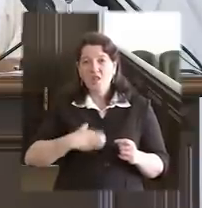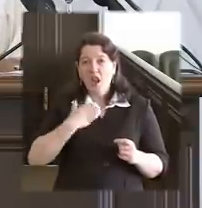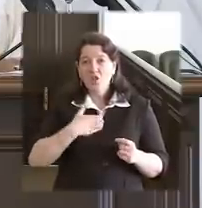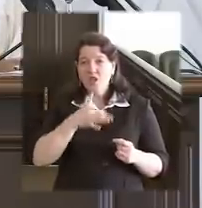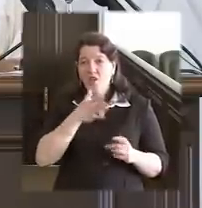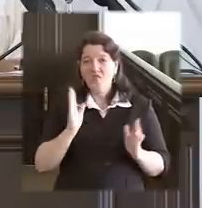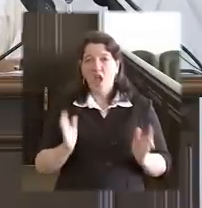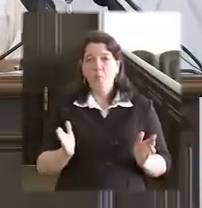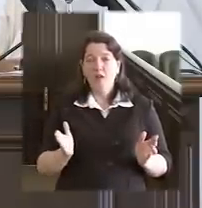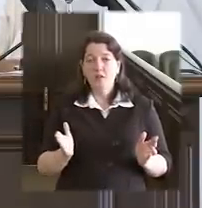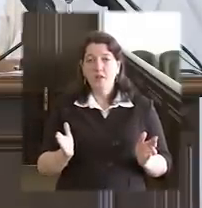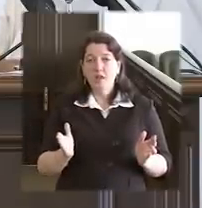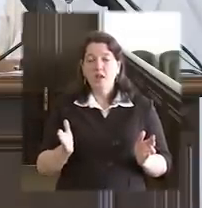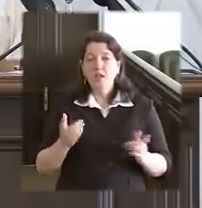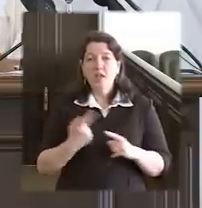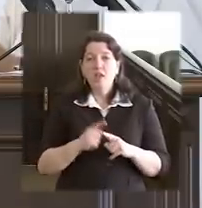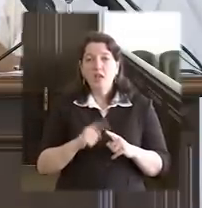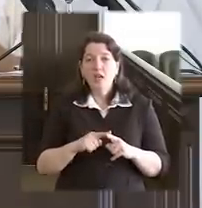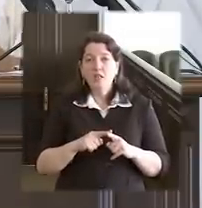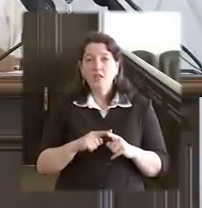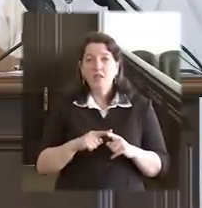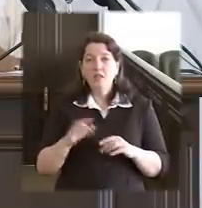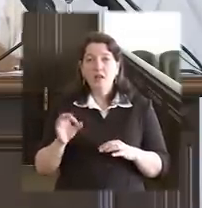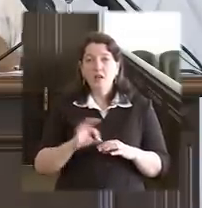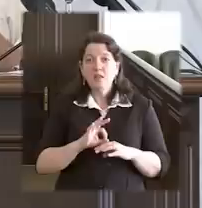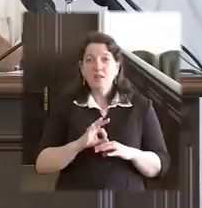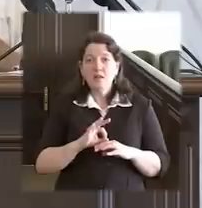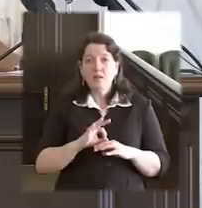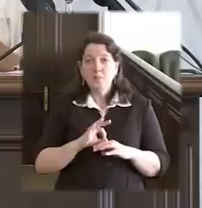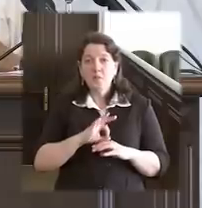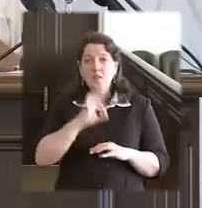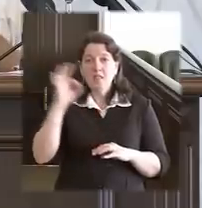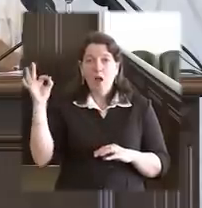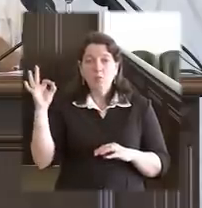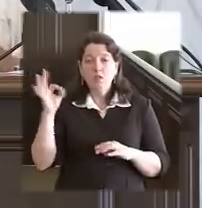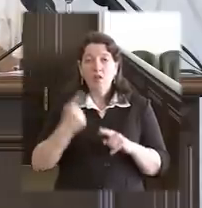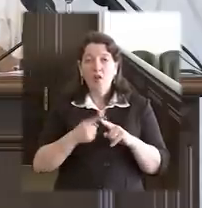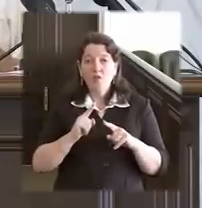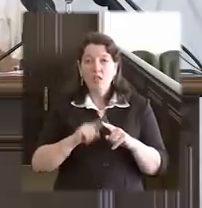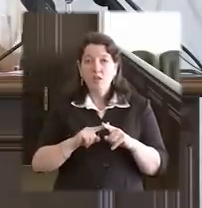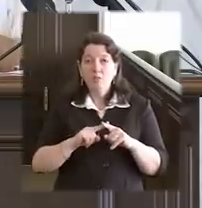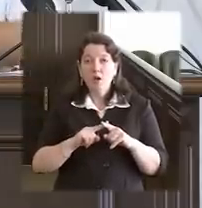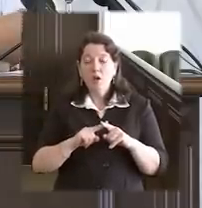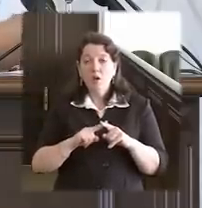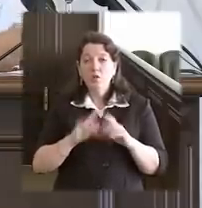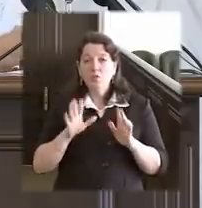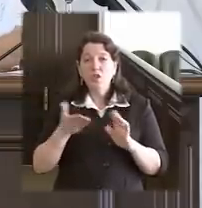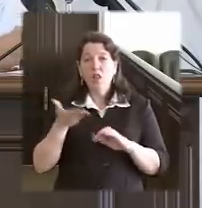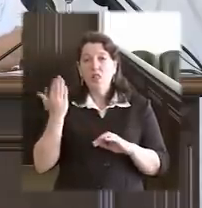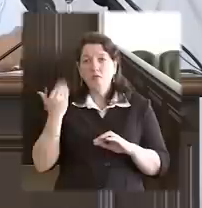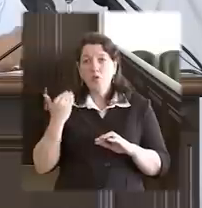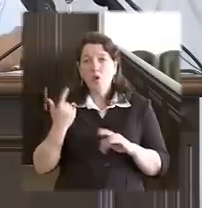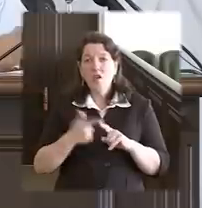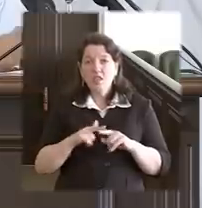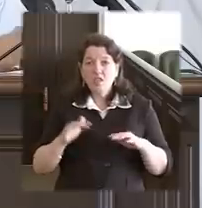грязная идет волна. Кстати, идет Запад уже давно погряз в этом. Да.